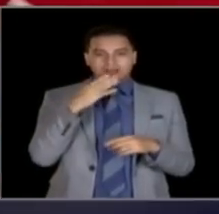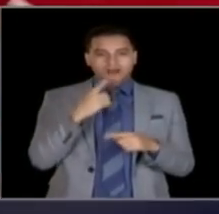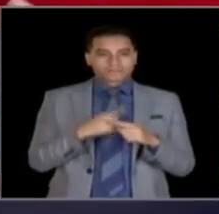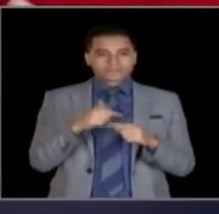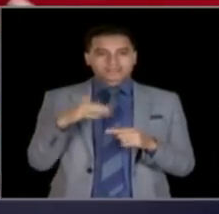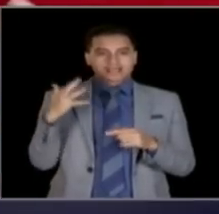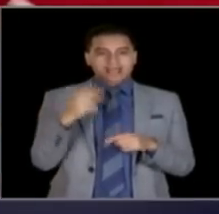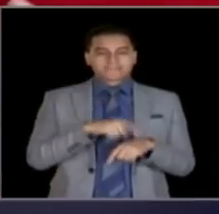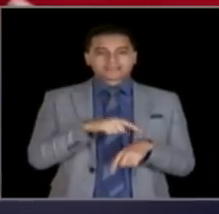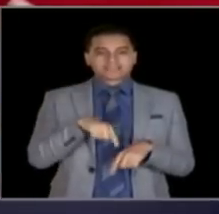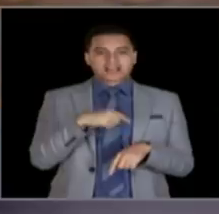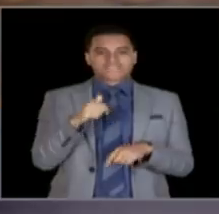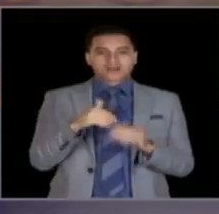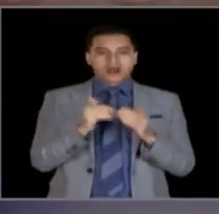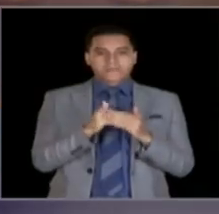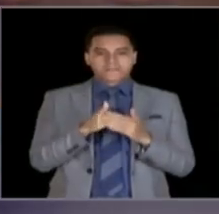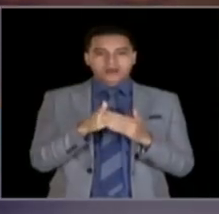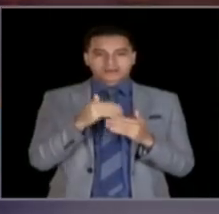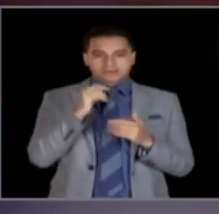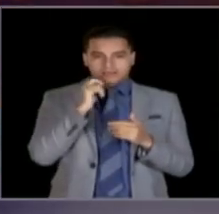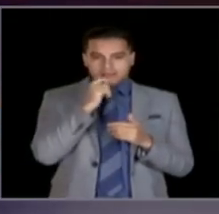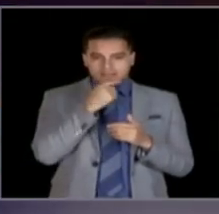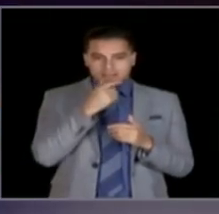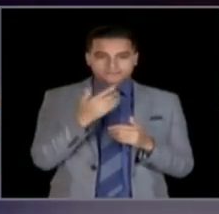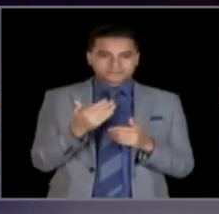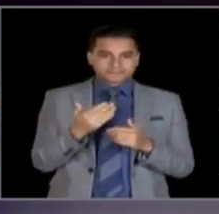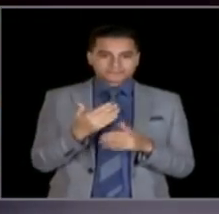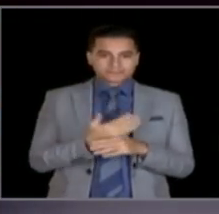غلط. كم عدد الساعات في 4 أيام؟